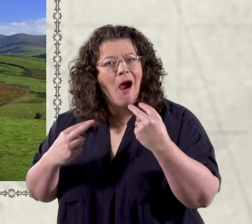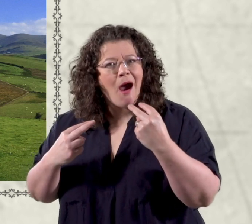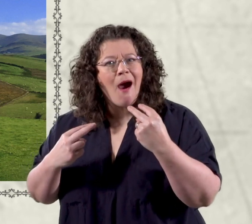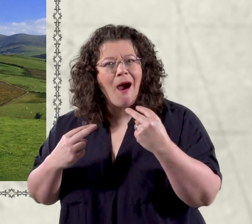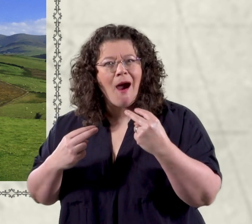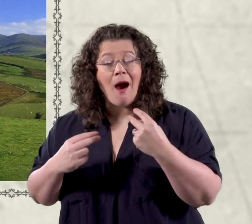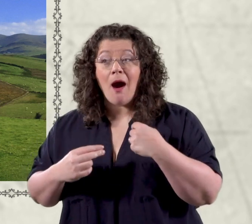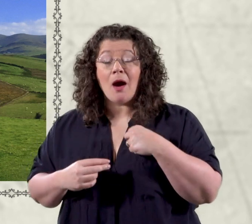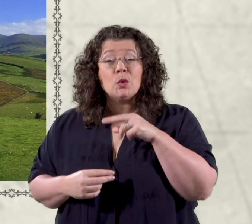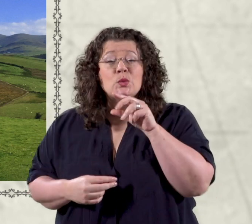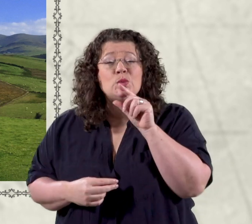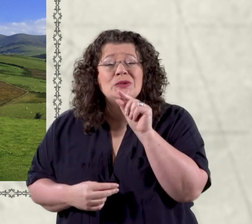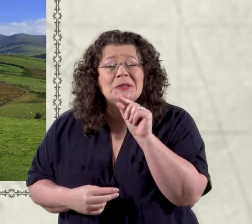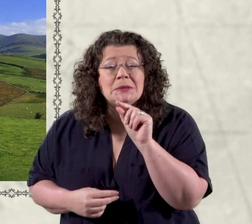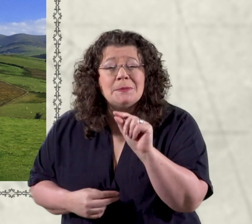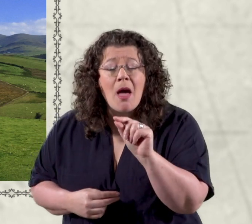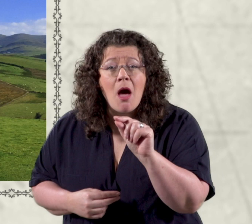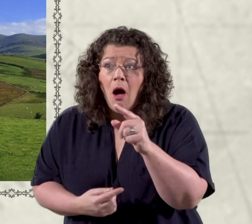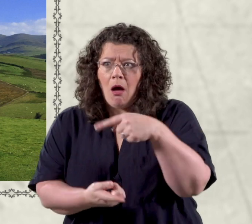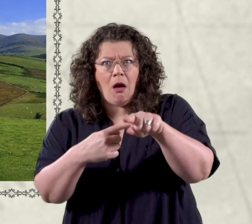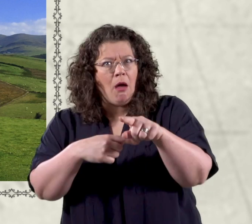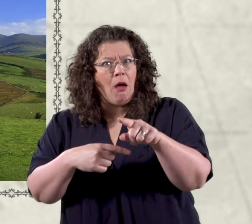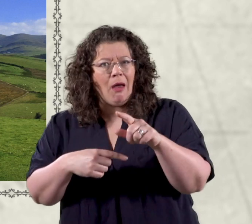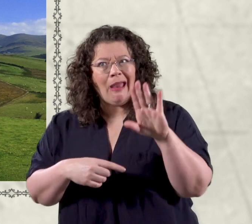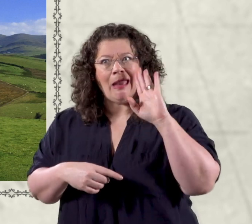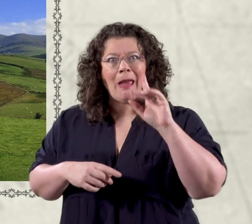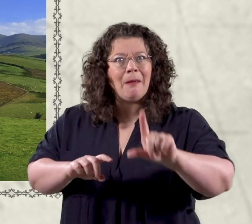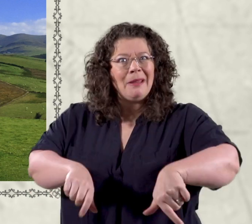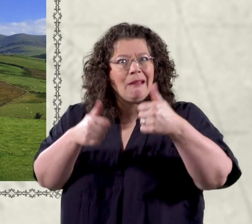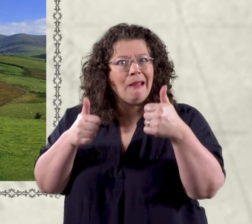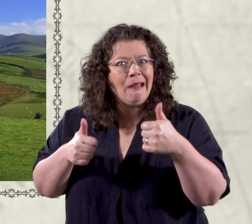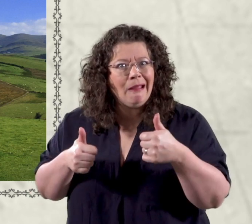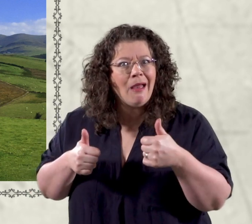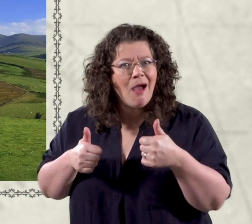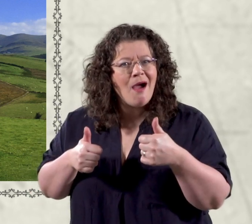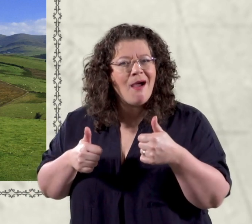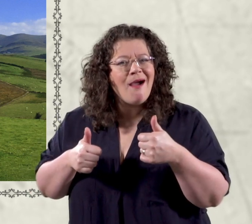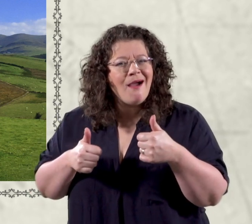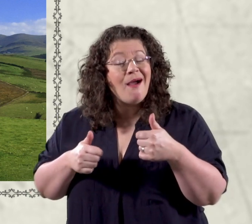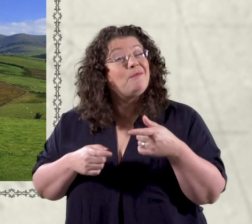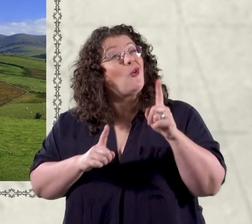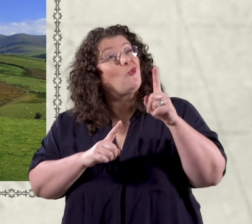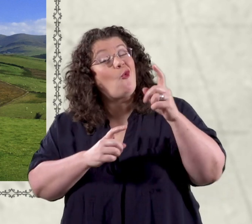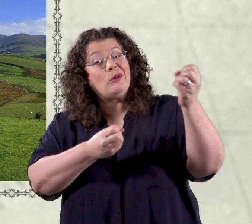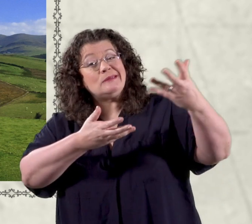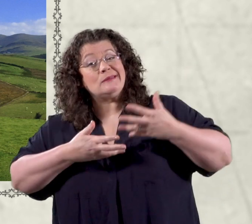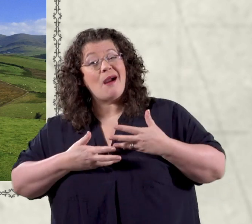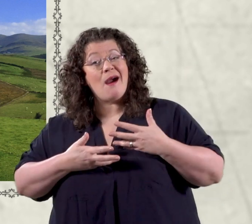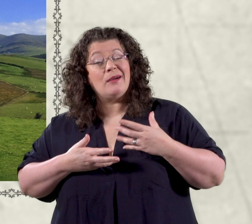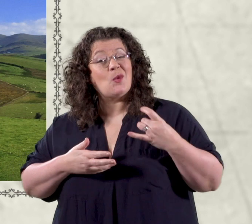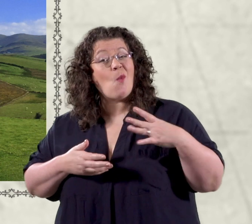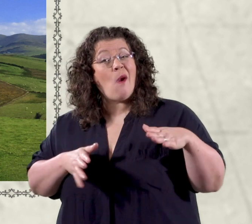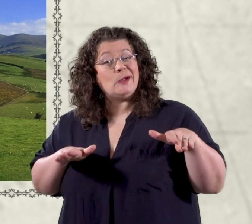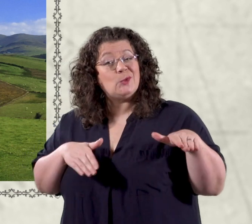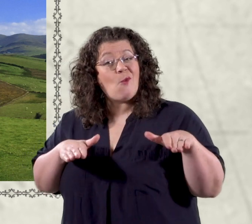wedyn, dyma na golomen yn dod o rywle ac yn glanio ar fy ysgwydd.